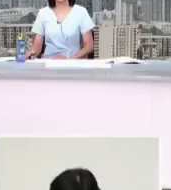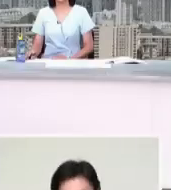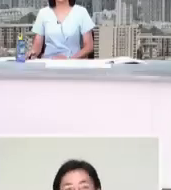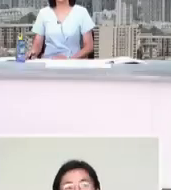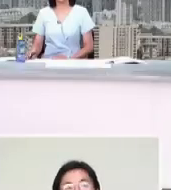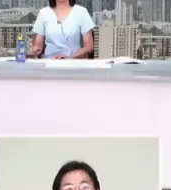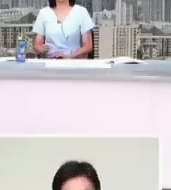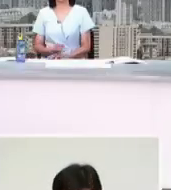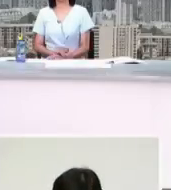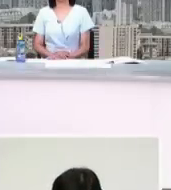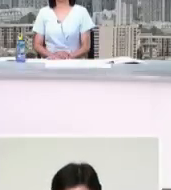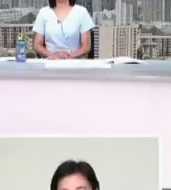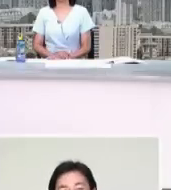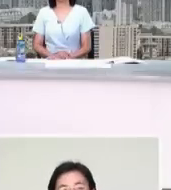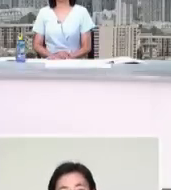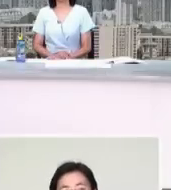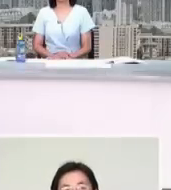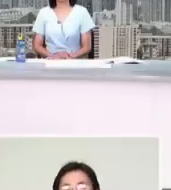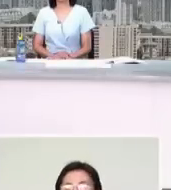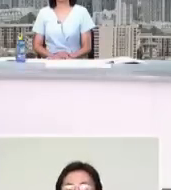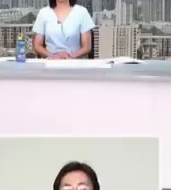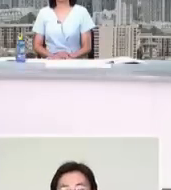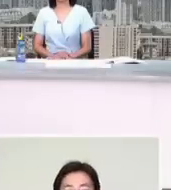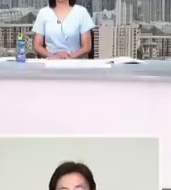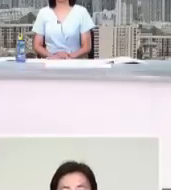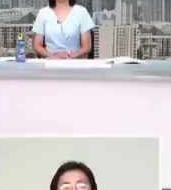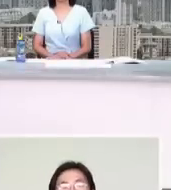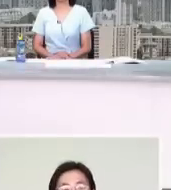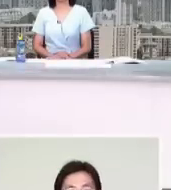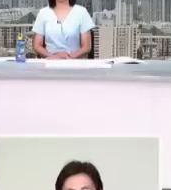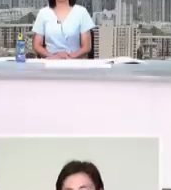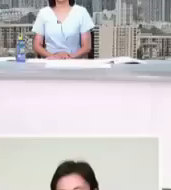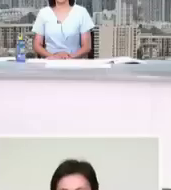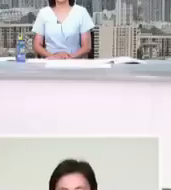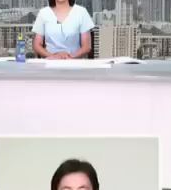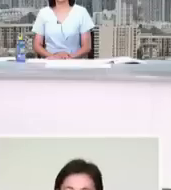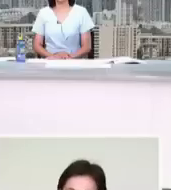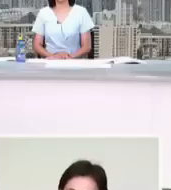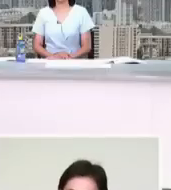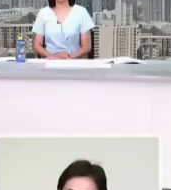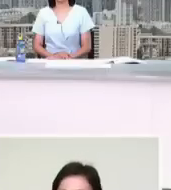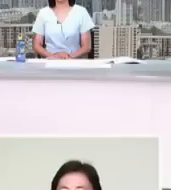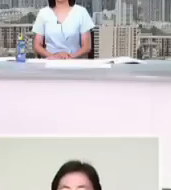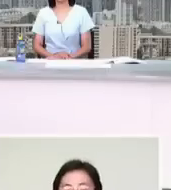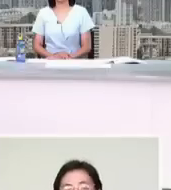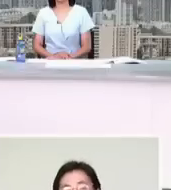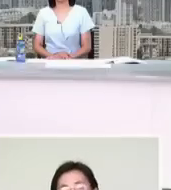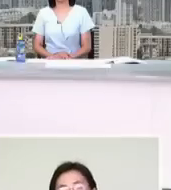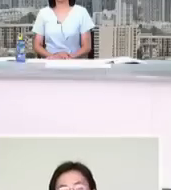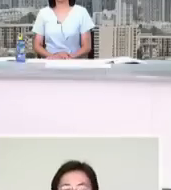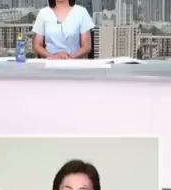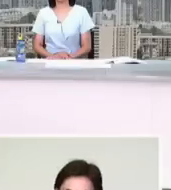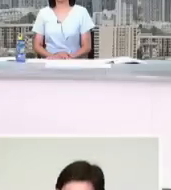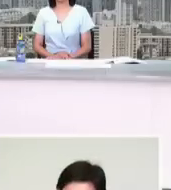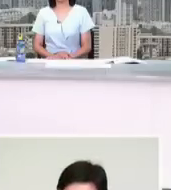ค่ะสวัสดีค่ะคุณนิวคุณจูค่ะเรียกว่าสงครามเย็นระหว่างสหรัฐอเมริกาแล้วก็จีนอุณหภูมิมันปุดๆขึ้นมาอีกครั้งหนึ่งแล้วนะคะมันร้อนระอุขึ้นมาอีก